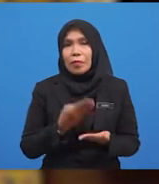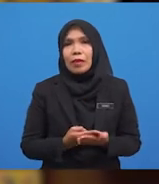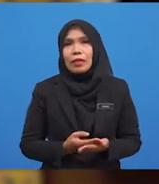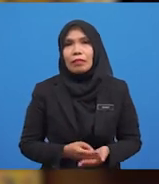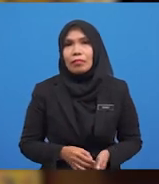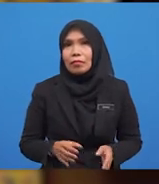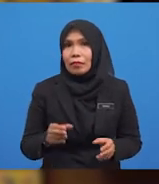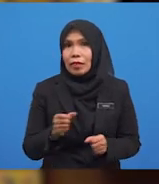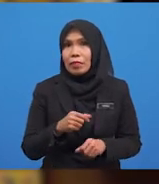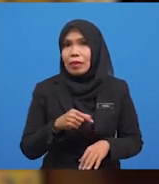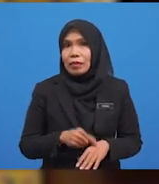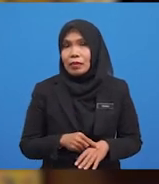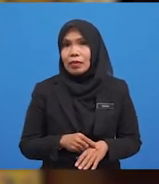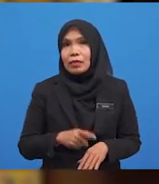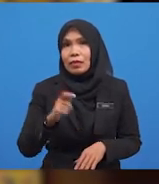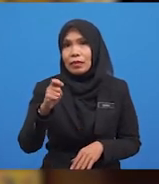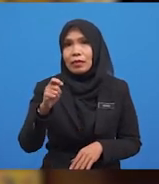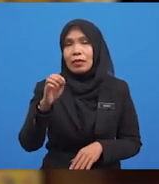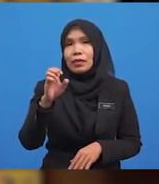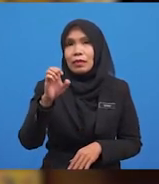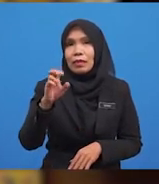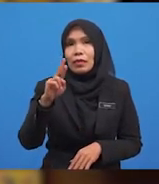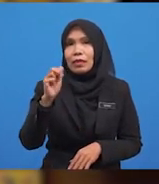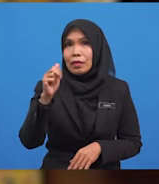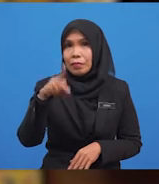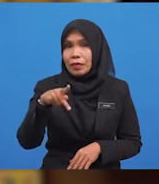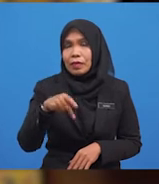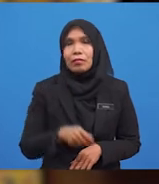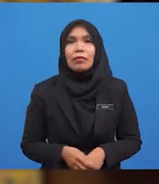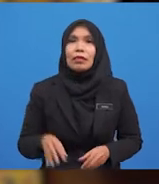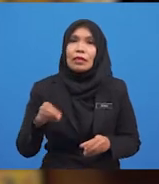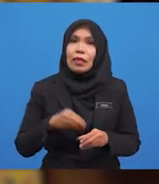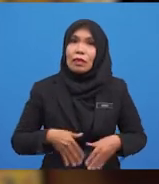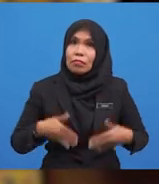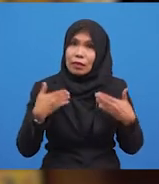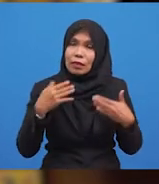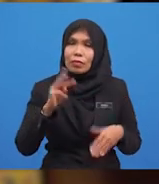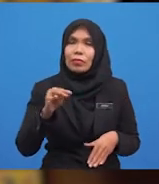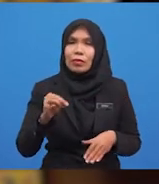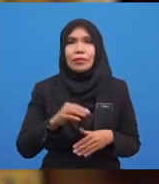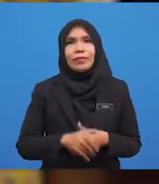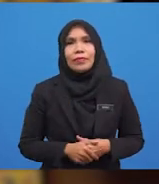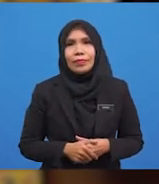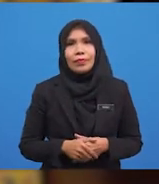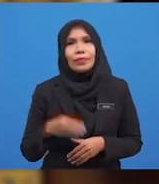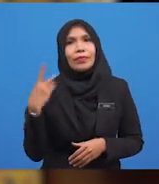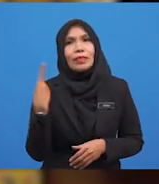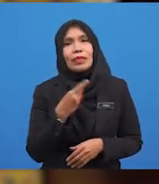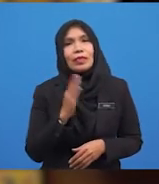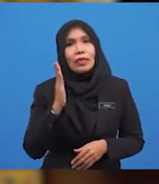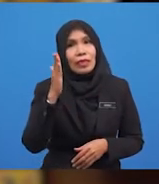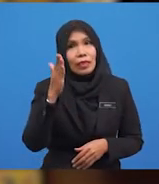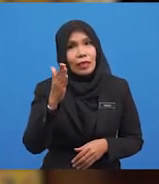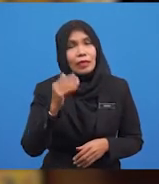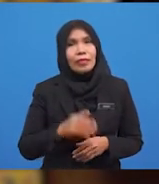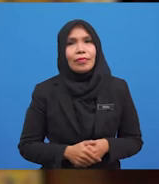murid-murid. Bagi meneruskan kesinambungan daripada nilai seloka ini, kita akan